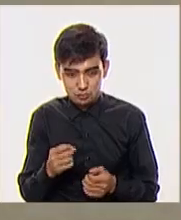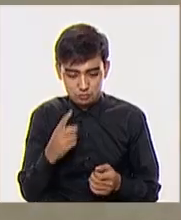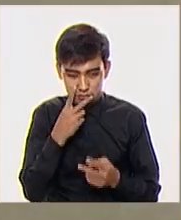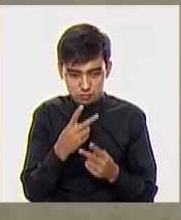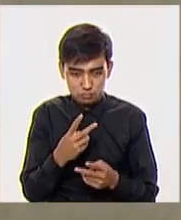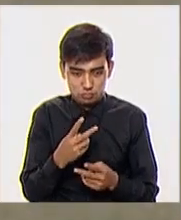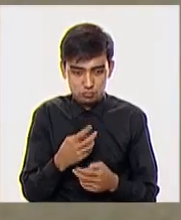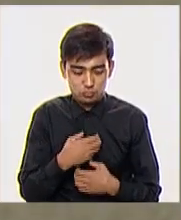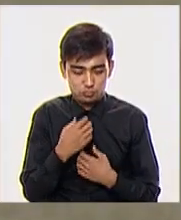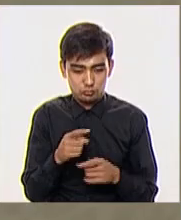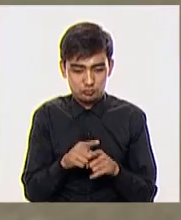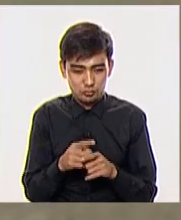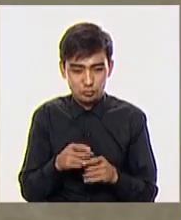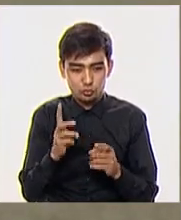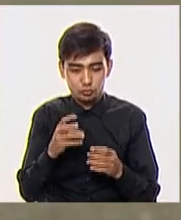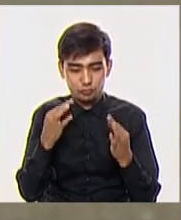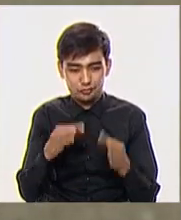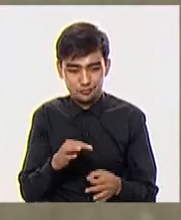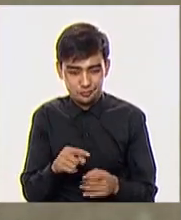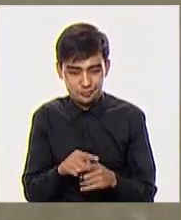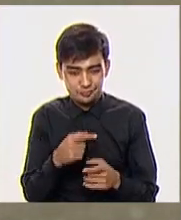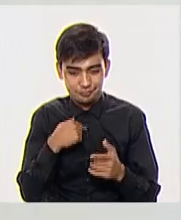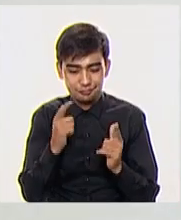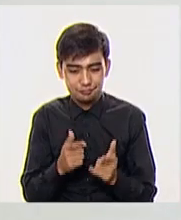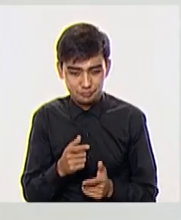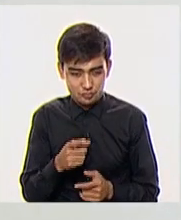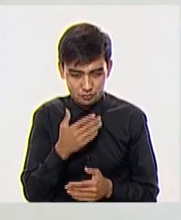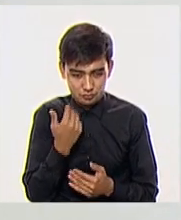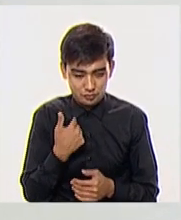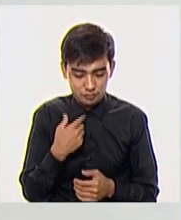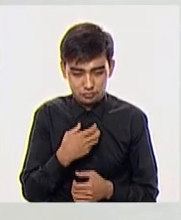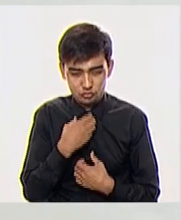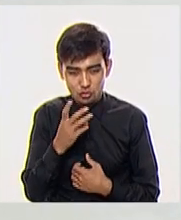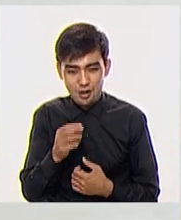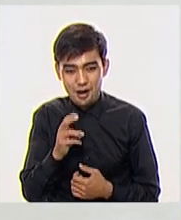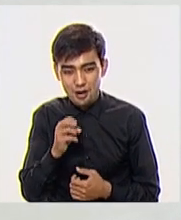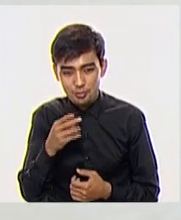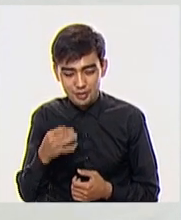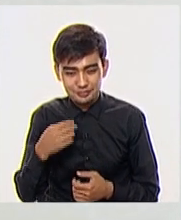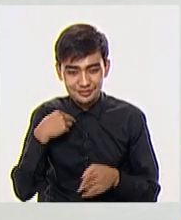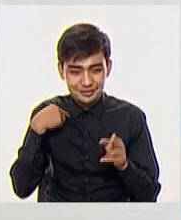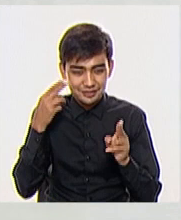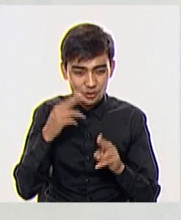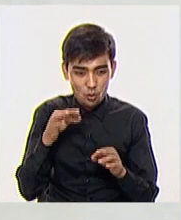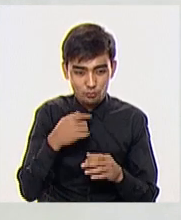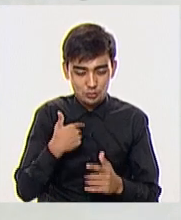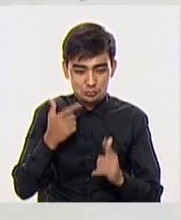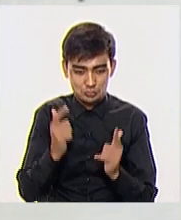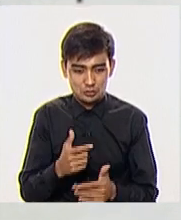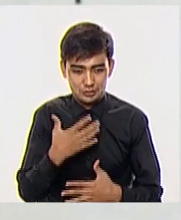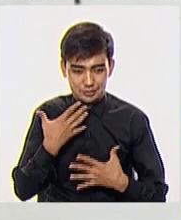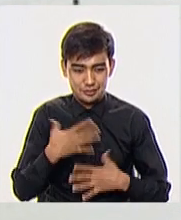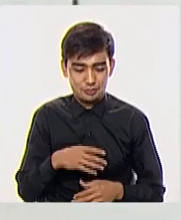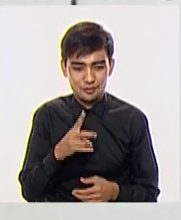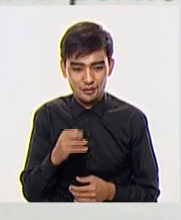уже прочитанных уведомлений. Одно из них повергло его в шок. Оказалось, что Абай, даже не подозревая об этом, дал свое согласие